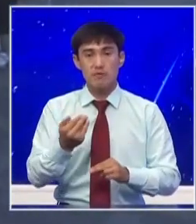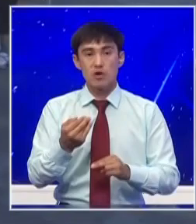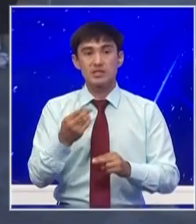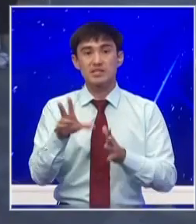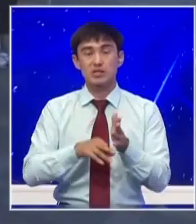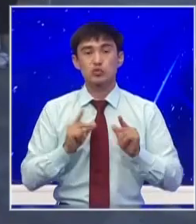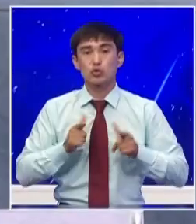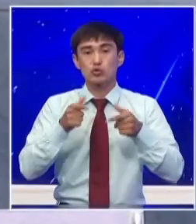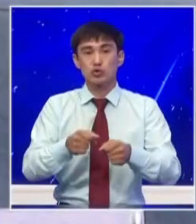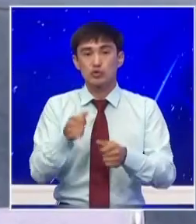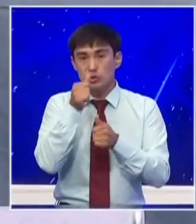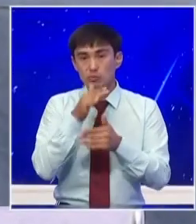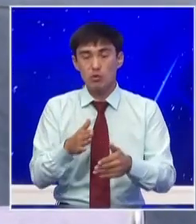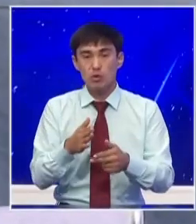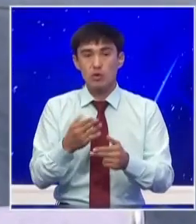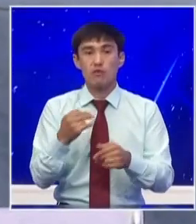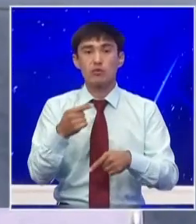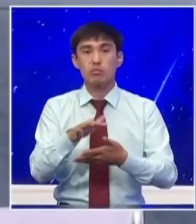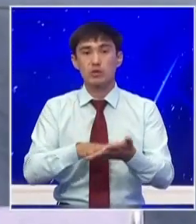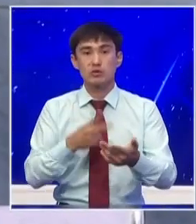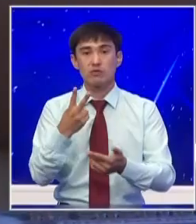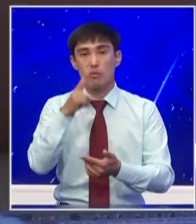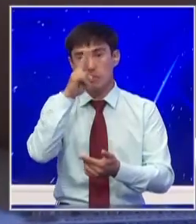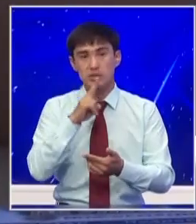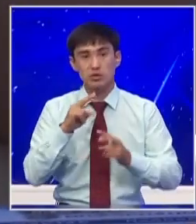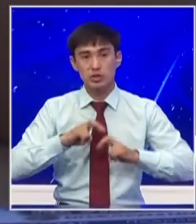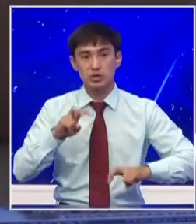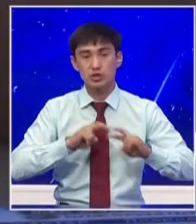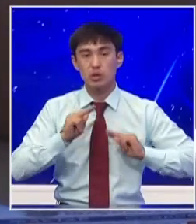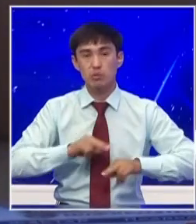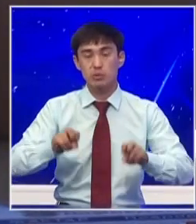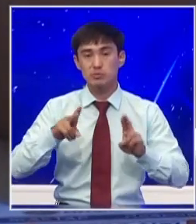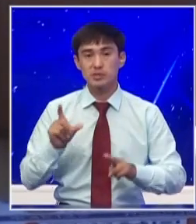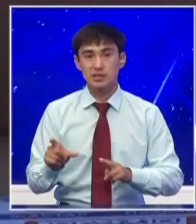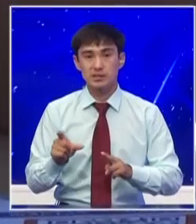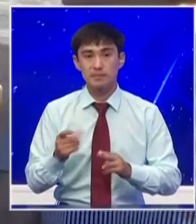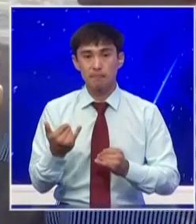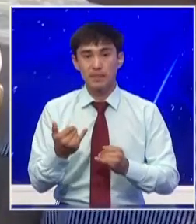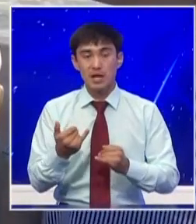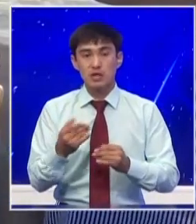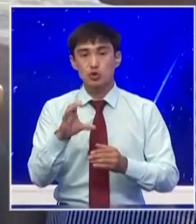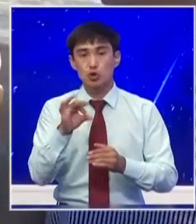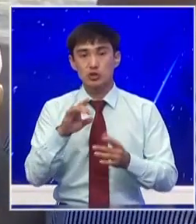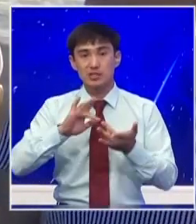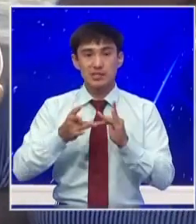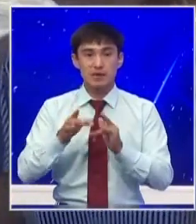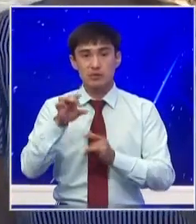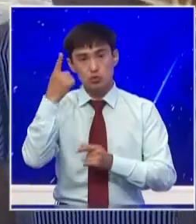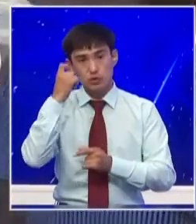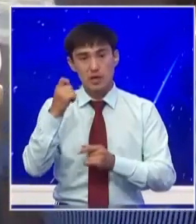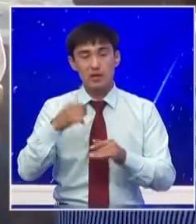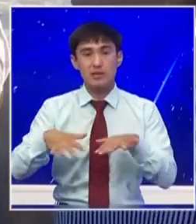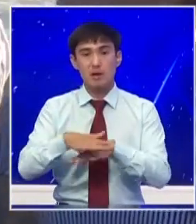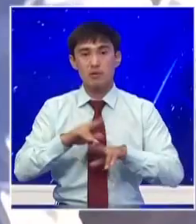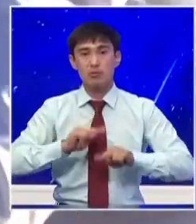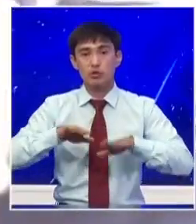сразу трудоустроиться ему не удалось. Вот уже на протяжении 2 месяцев он ищет работу по специальности. Из социальных сетей Ерсултан узнал о